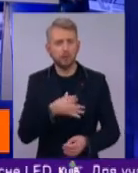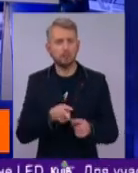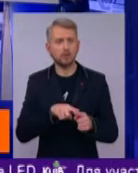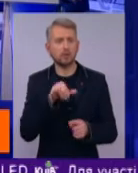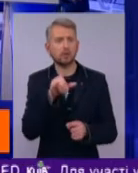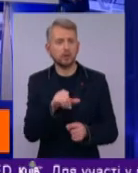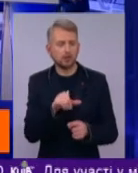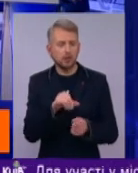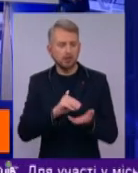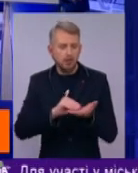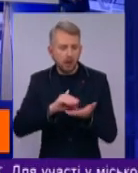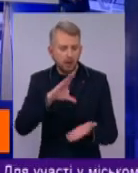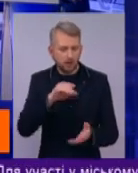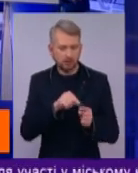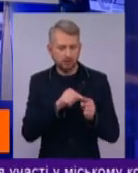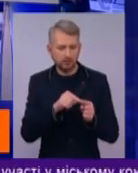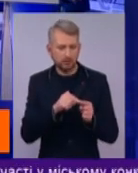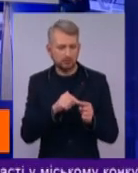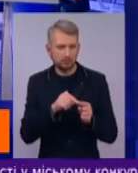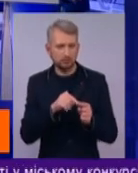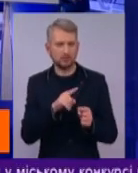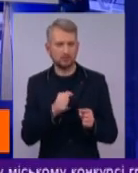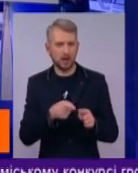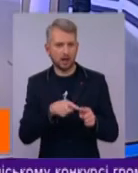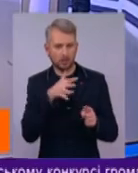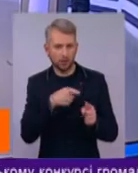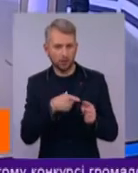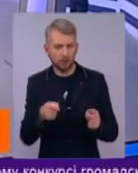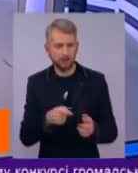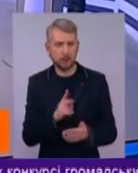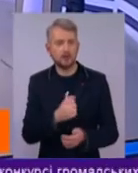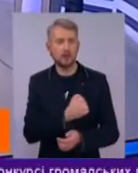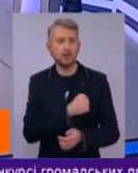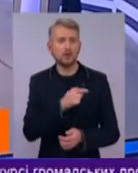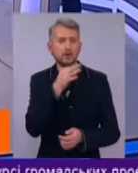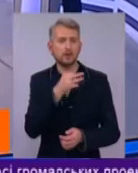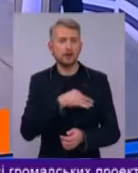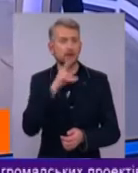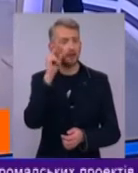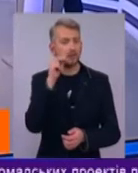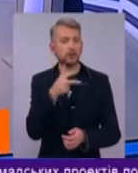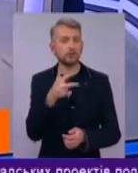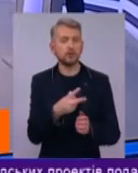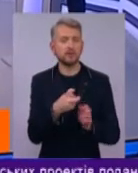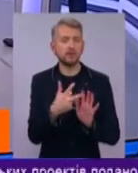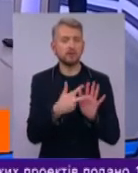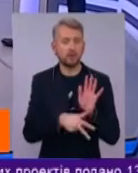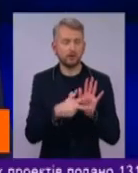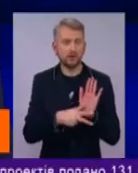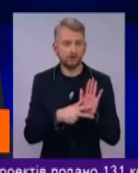них накопился за эти годы. К сожалению, вот вы назвали цифру